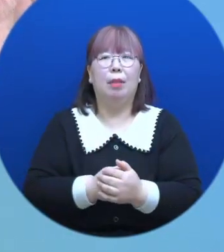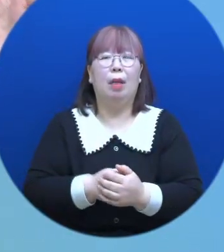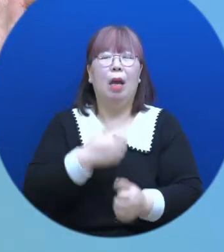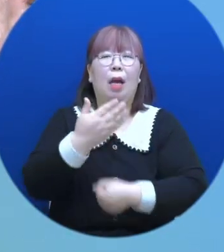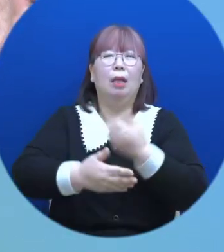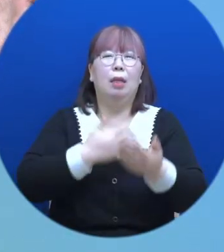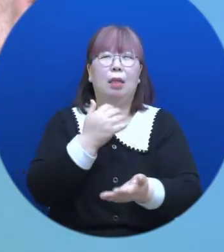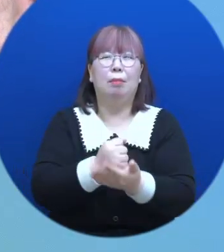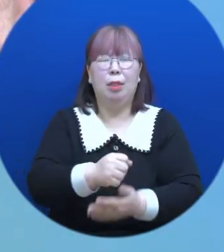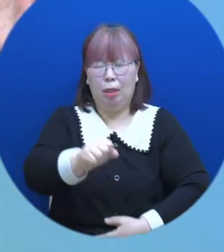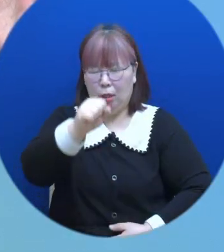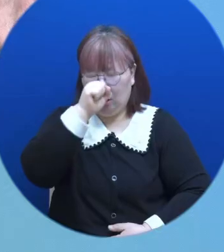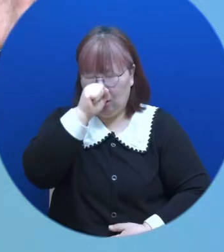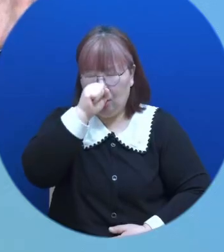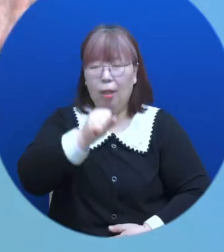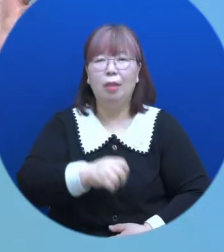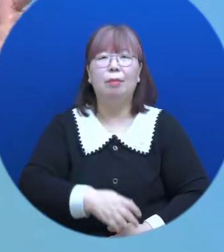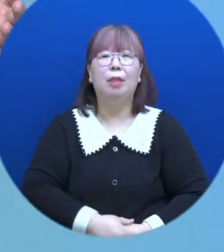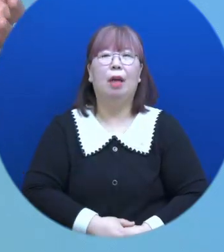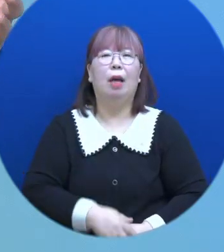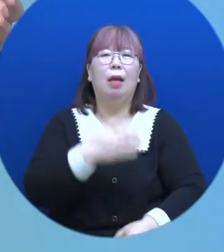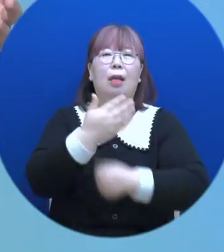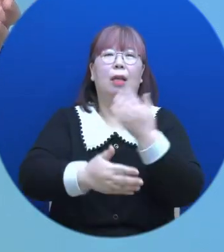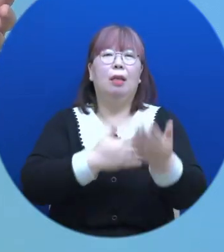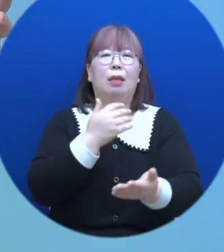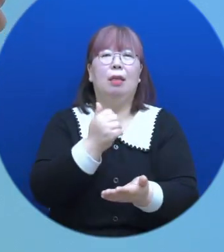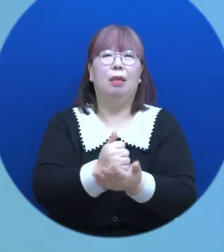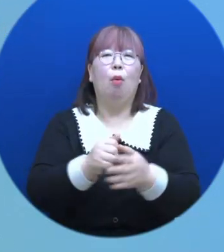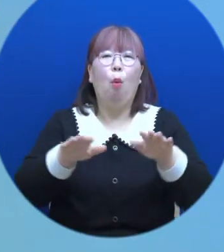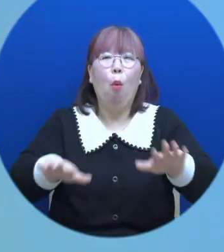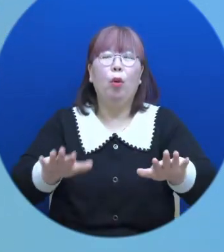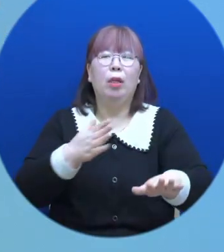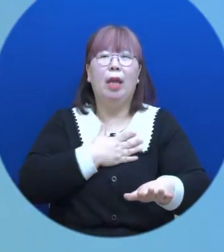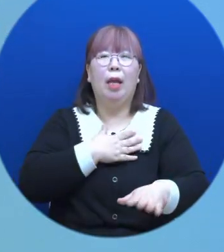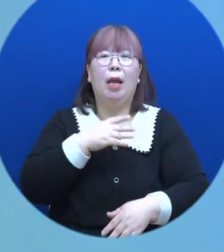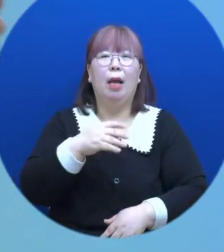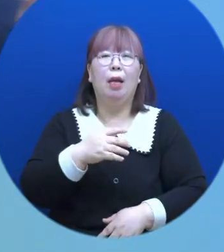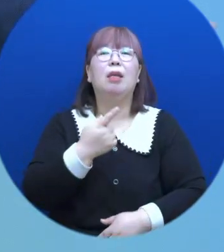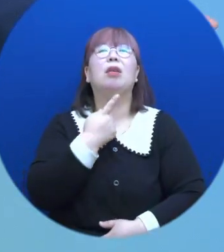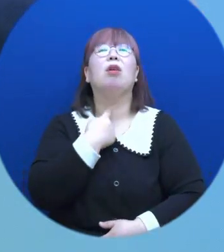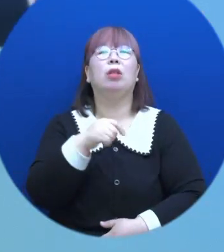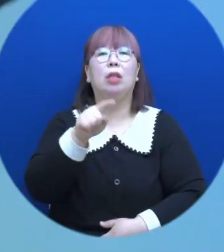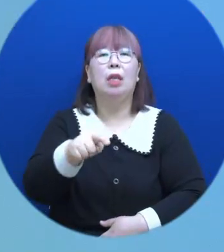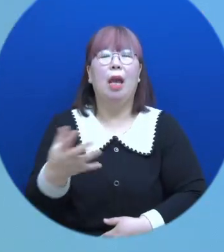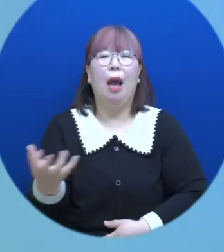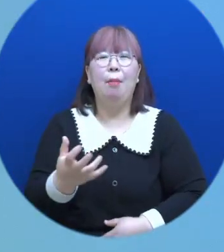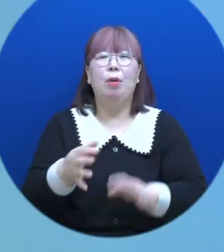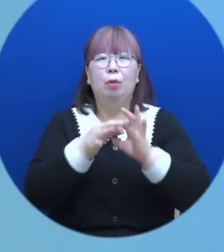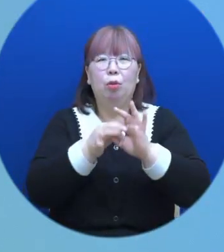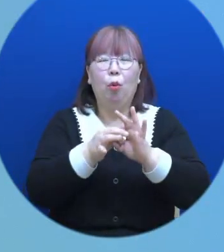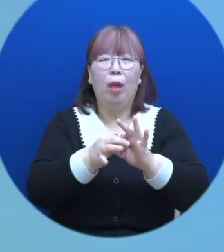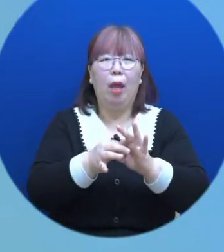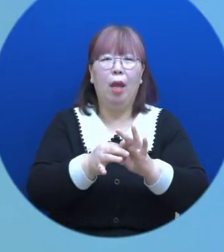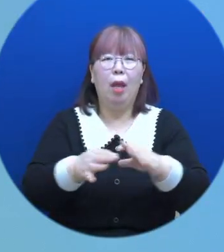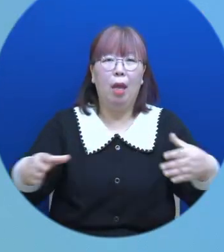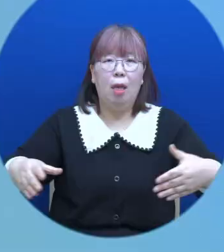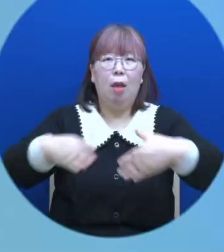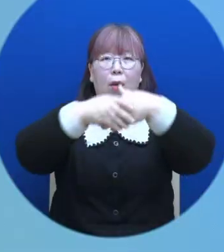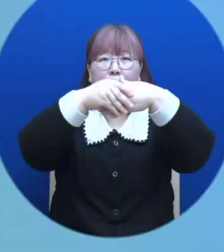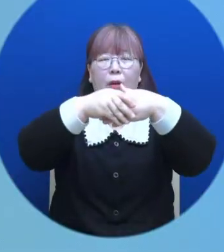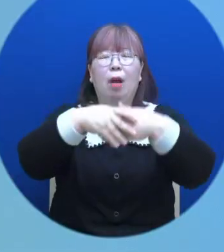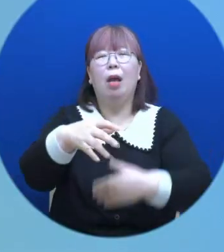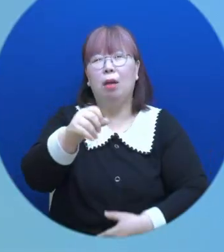하나님은 선하십니다. 그러므로 오늘 내가 겪는 이 아픔을 통하여 반드시 합력하여 선을